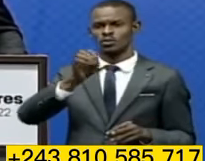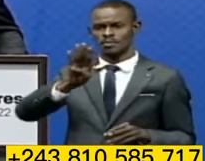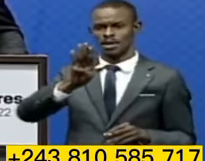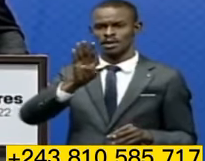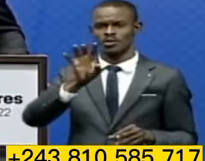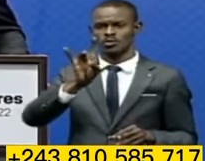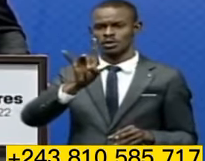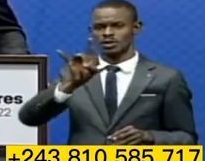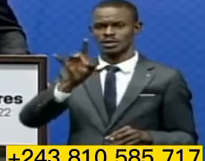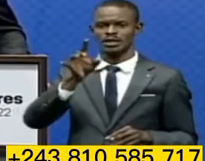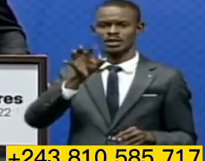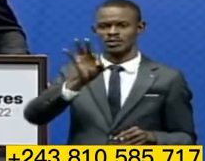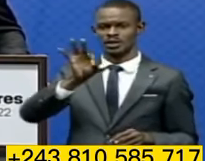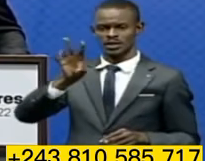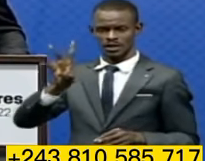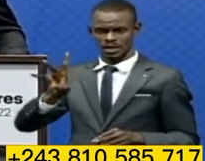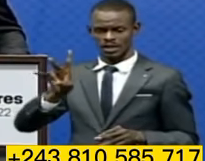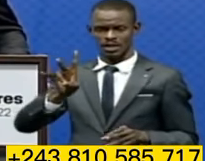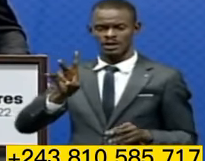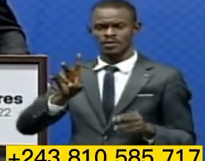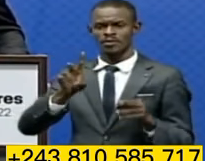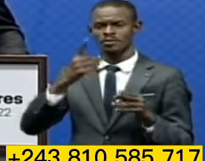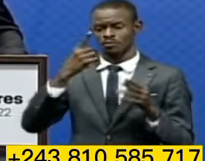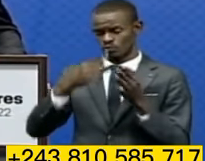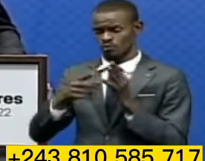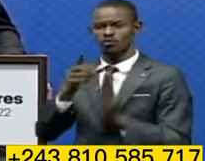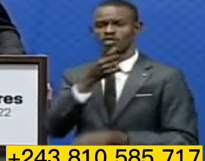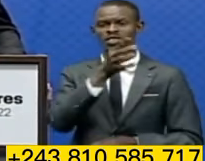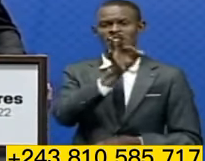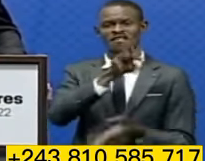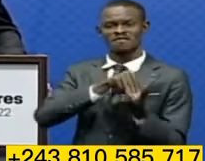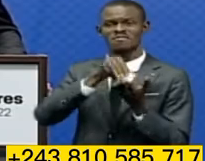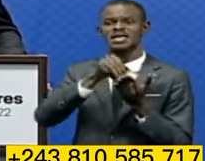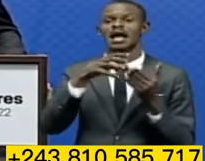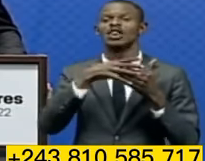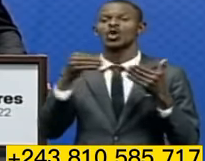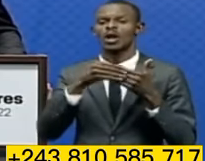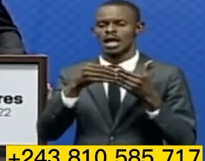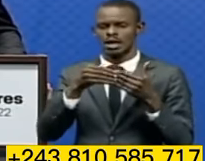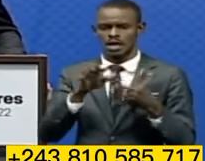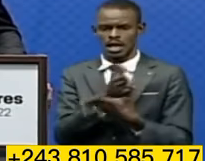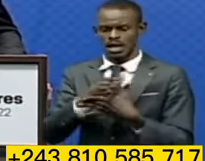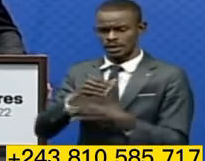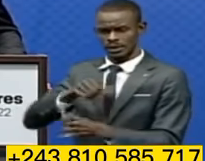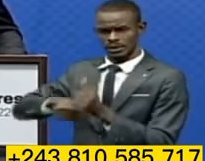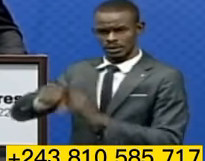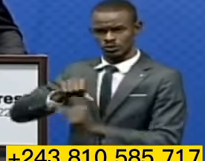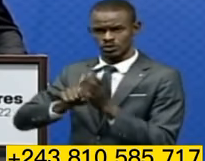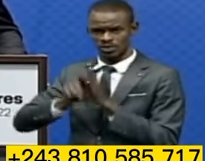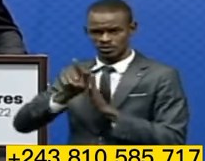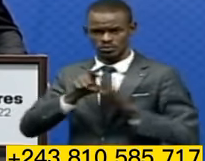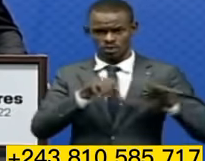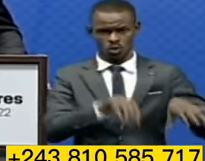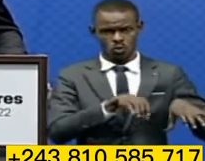TF0B-88631 d'un montant de 9 millions de dollars américains, conclu le 16 juin 2022 entre l'Association internationale de développement et